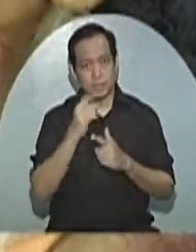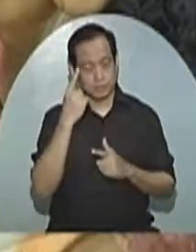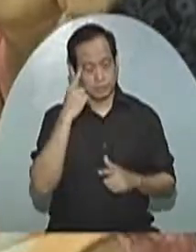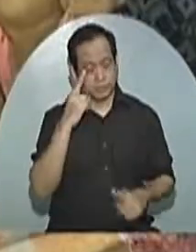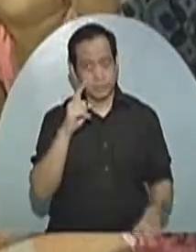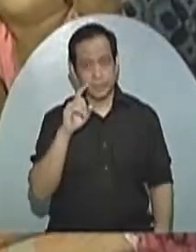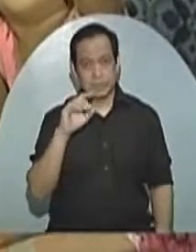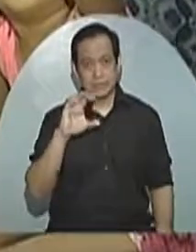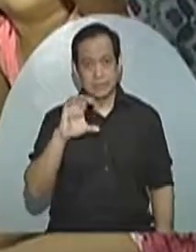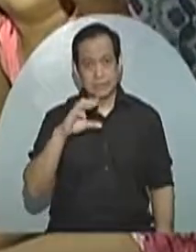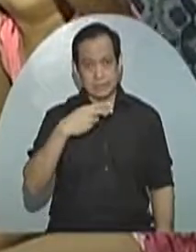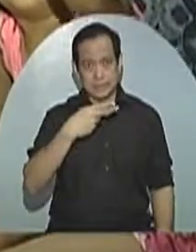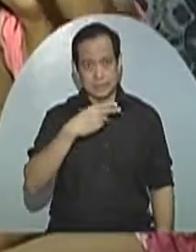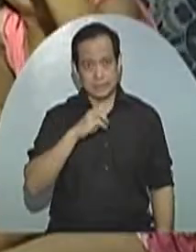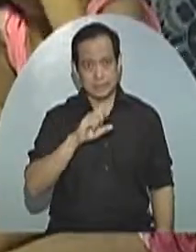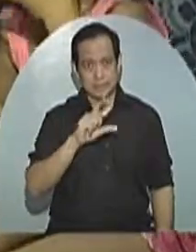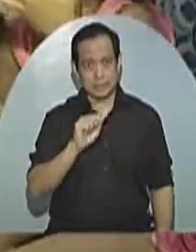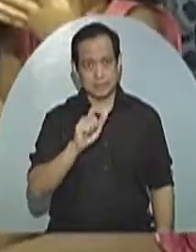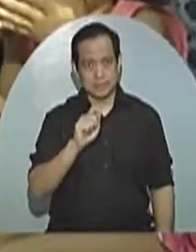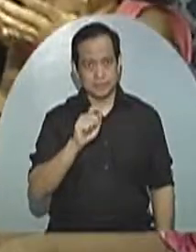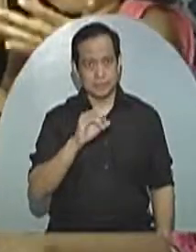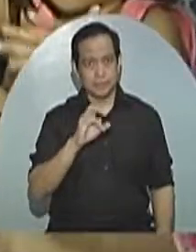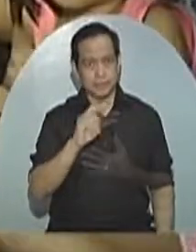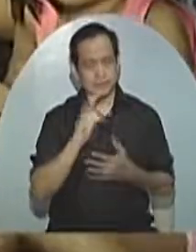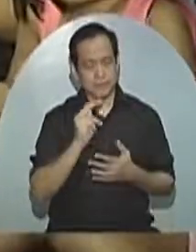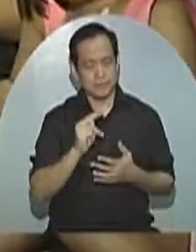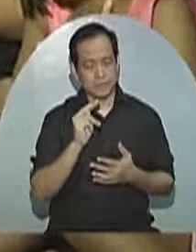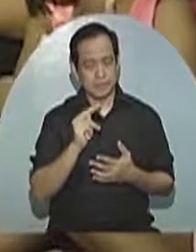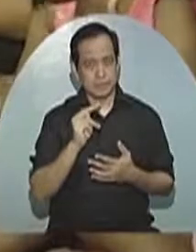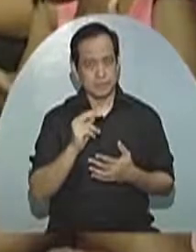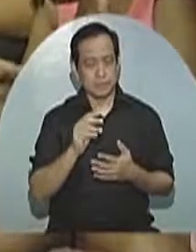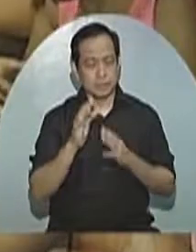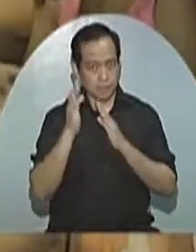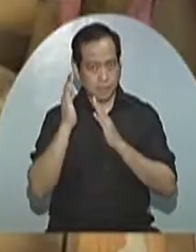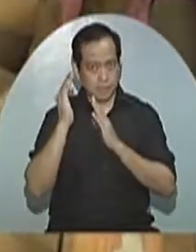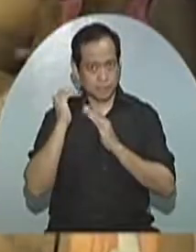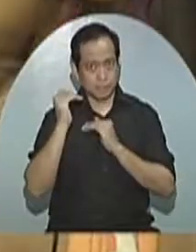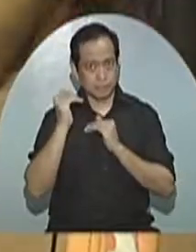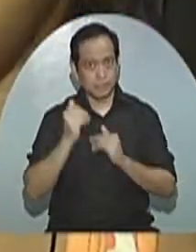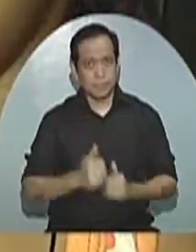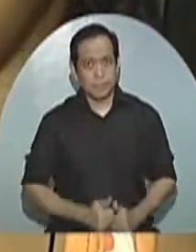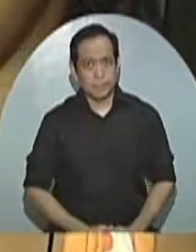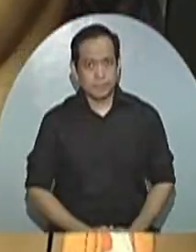therapy na lifetime po. Sana po